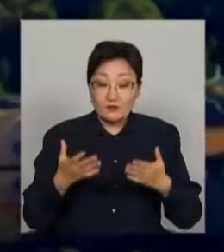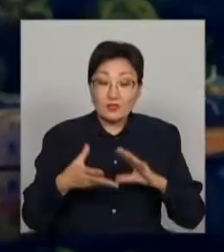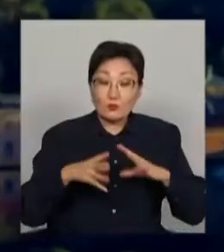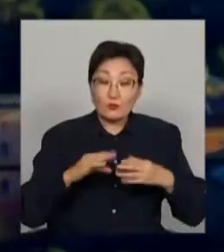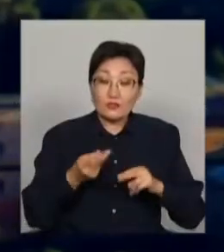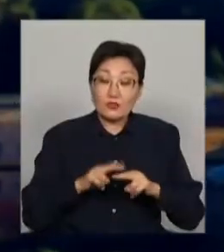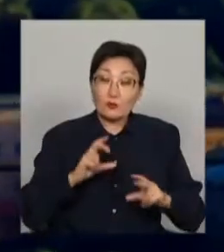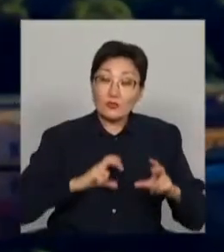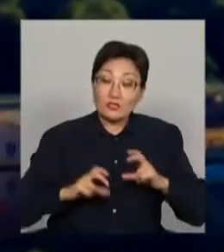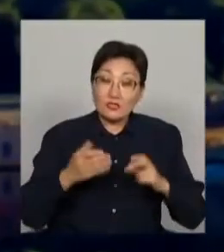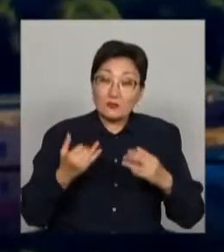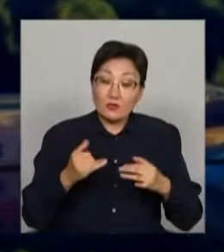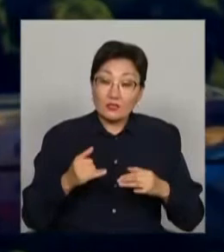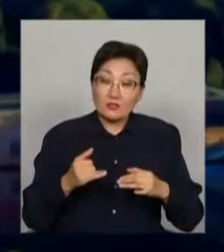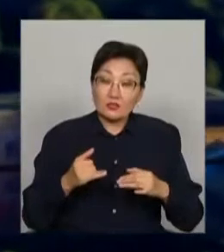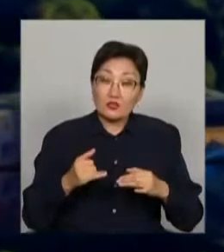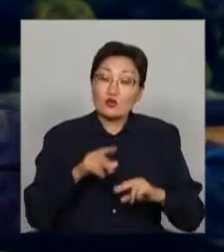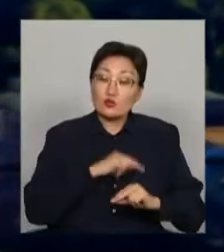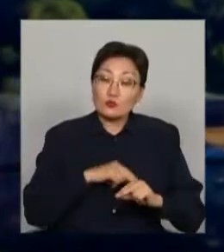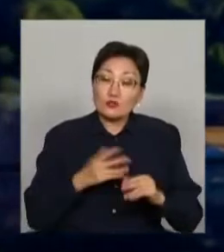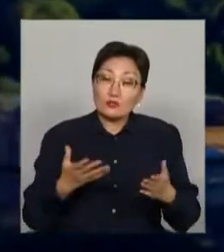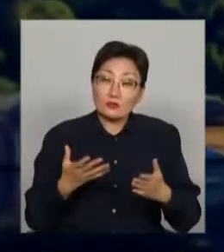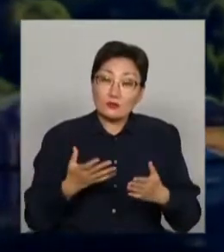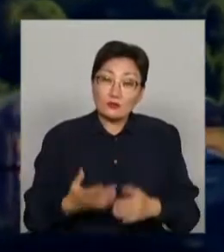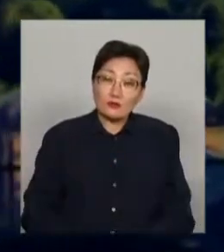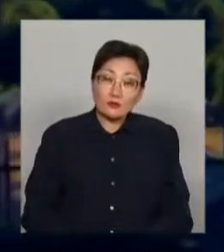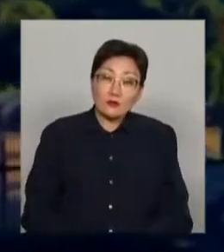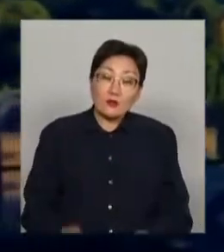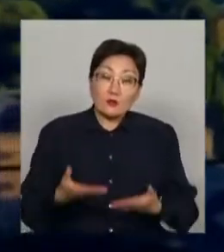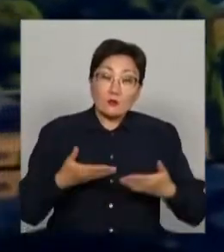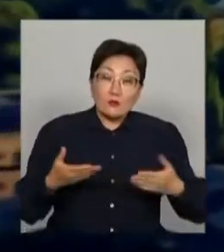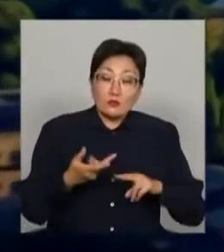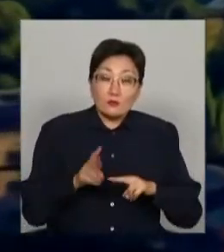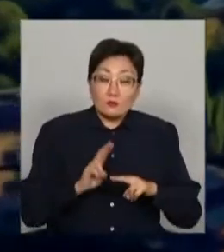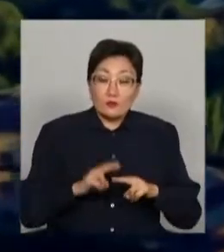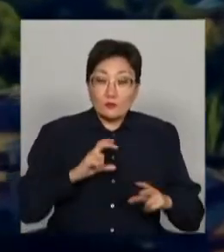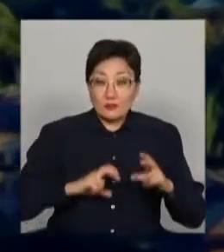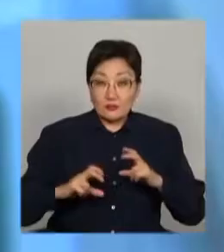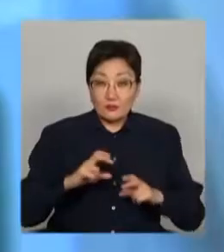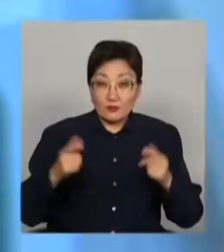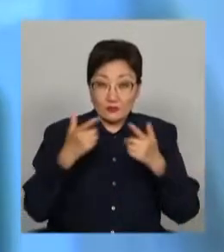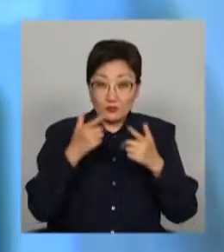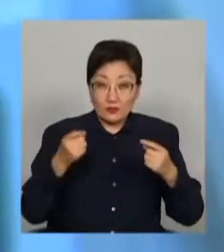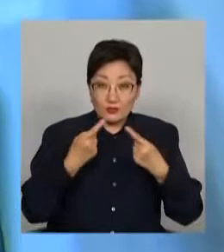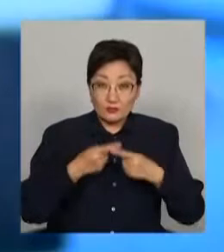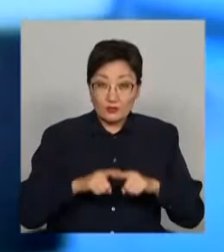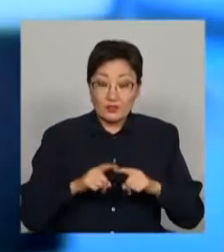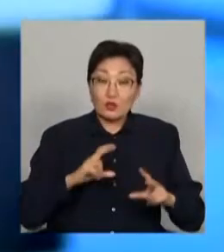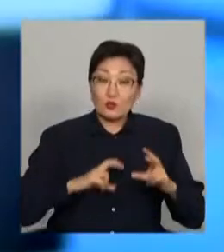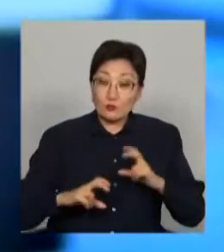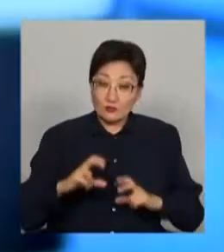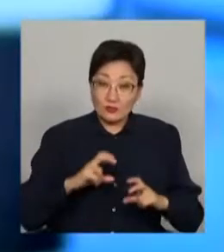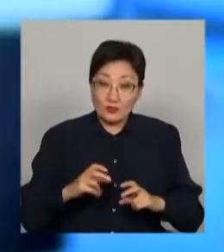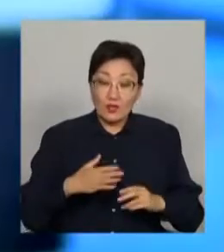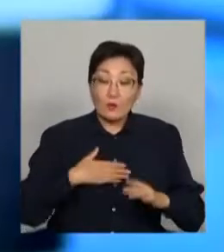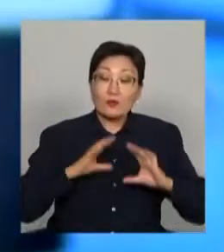аталған оқу орнының қазіргі құрылымына тоқтала кетсеңіз. Біздің аталған орын ол біздің ақпараттық технологиялар университеті, яғни ол